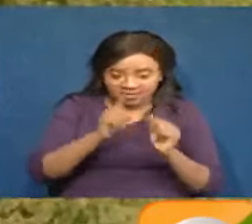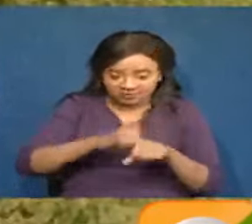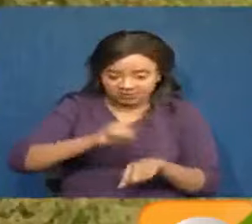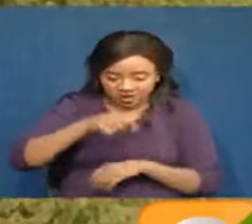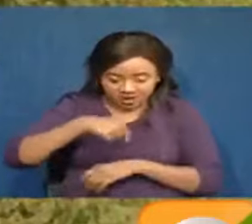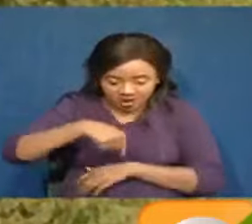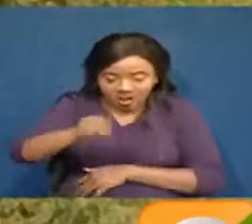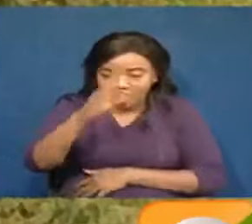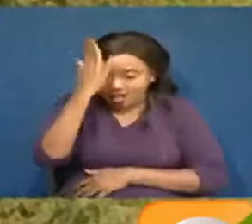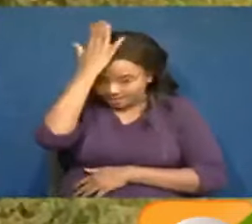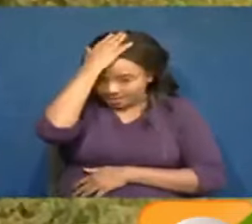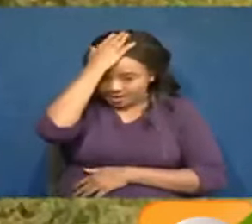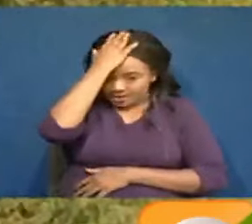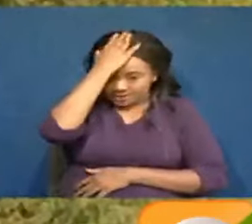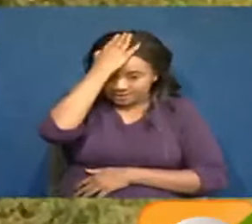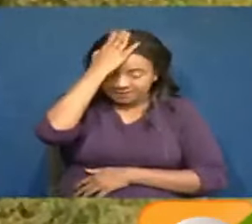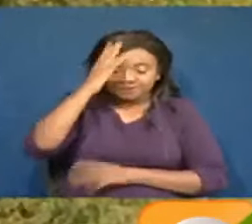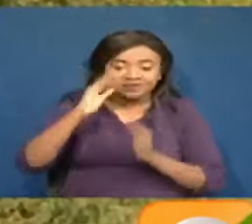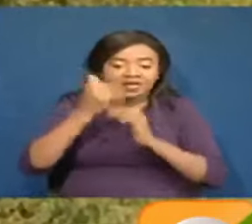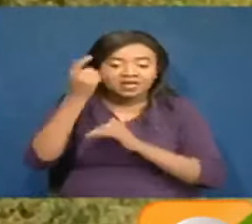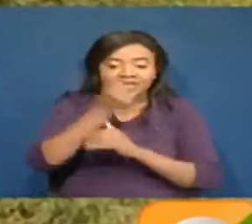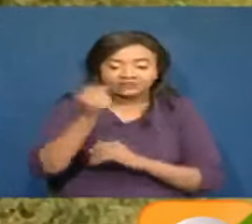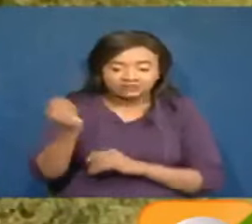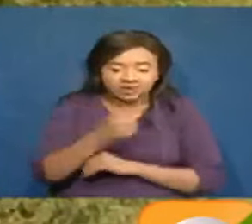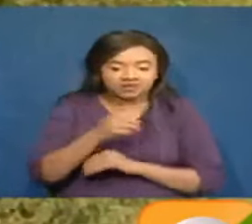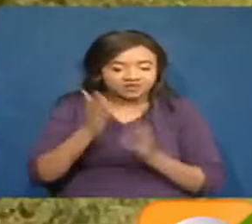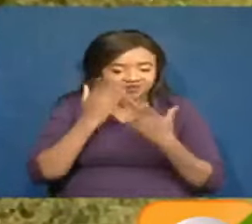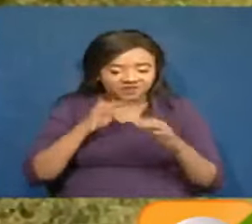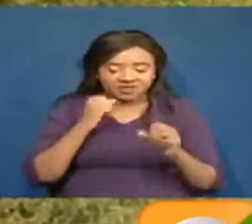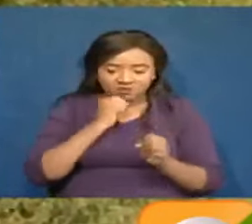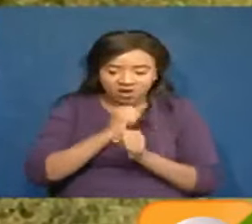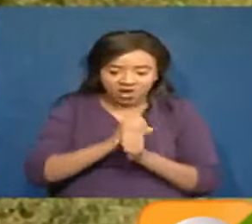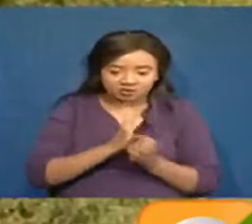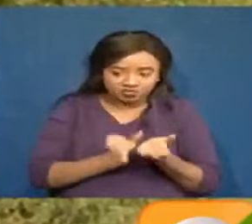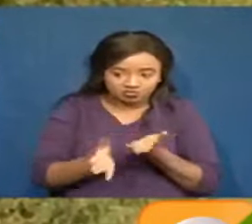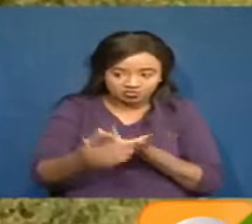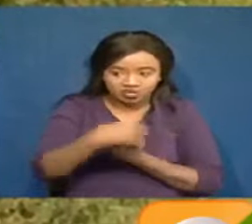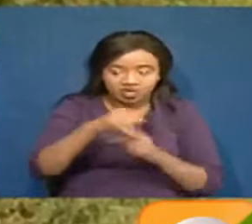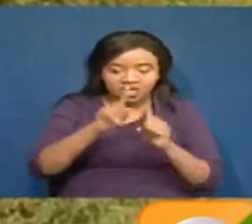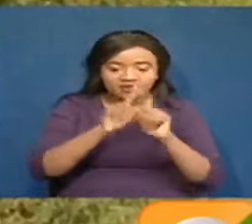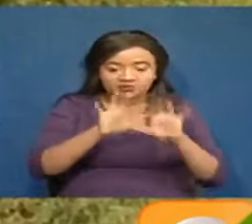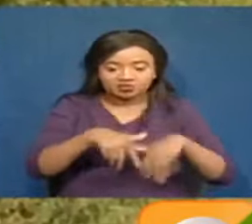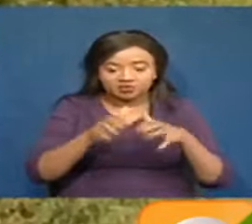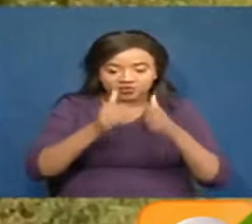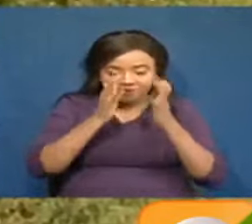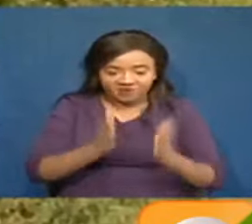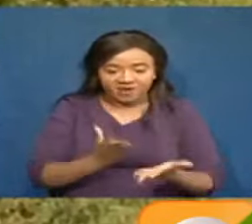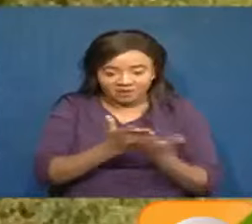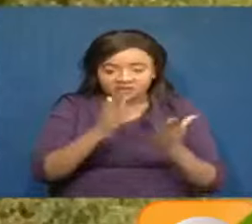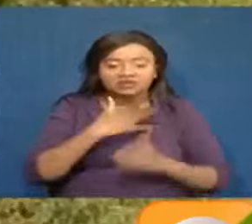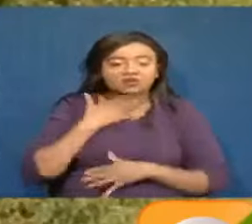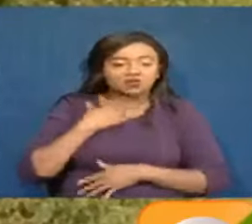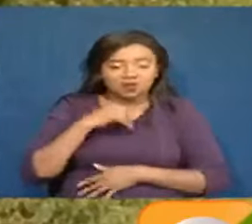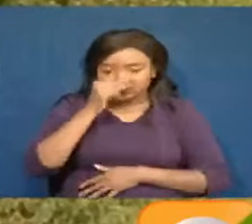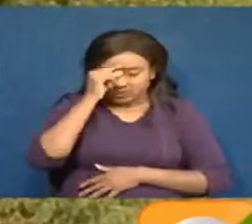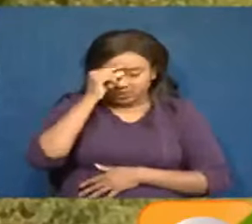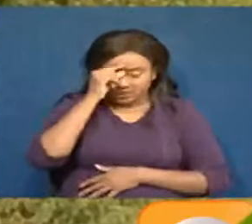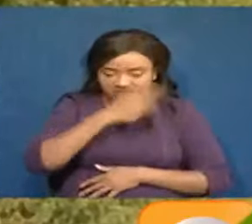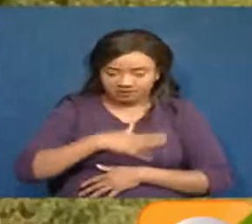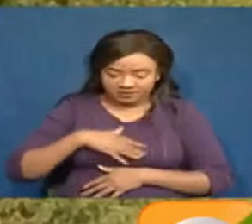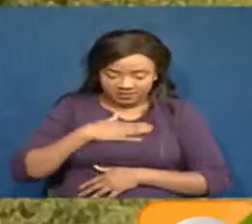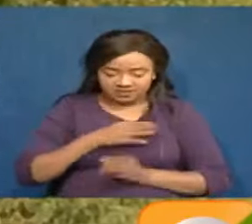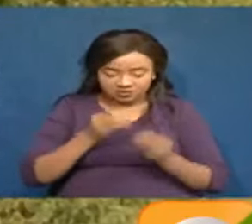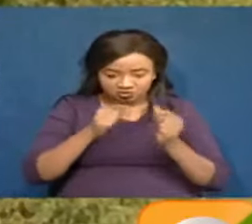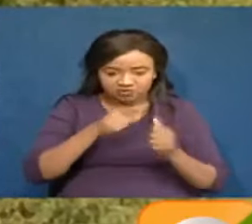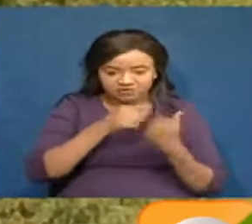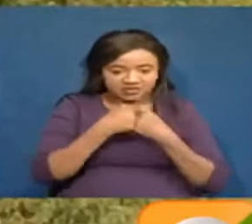kuvuna zinakamilika mwezi ujao, huku wakulima katika kaunti ya Trans Nzoia sasa wakiitaka serikali kuhakikisha kwamba inakabiliana